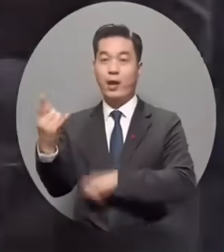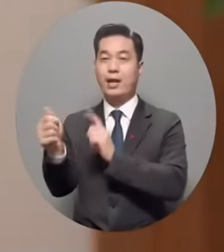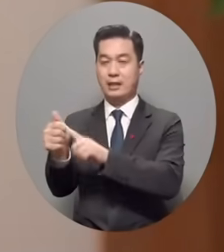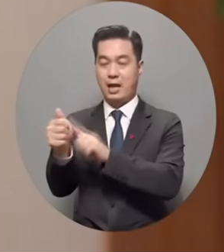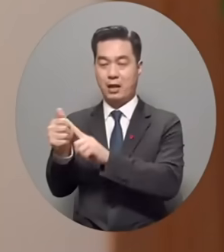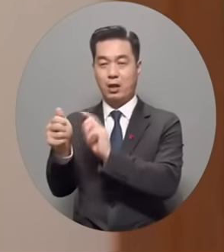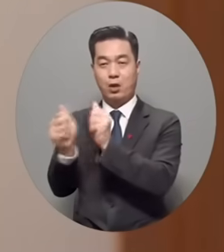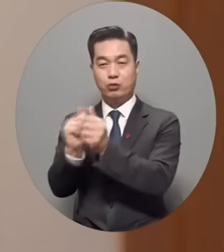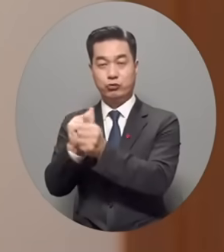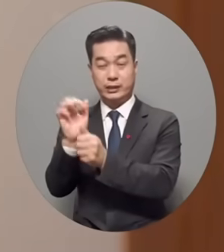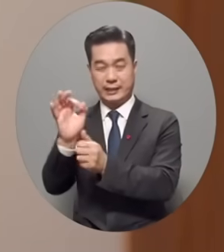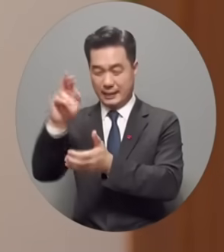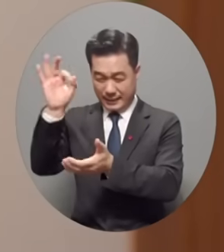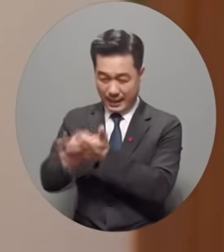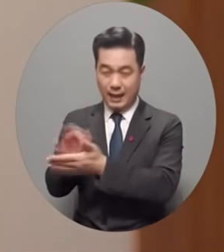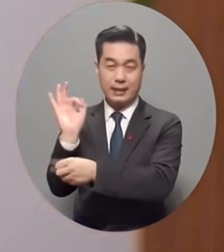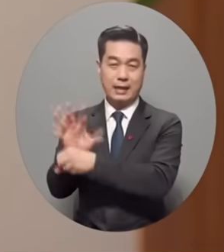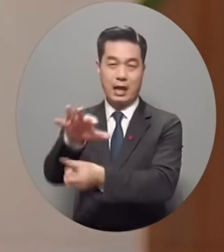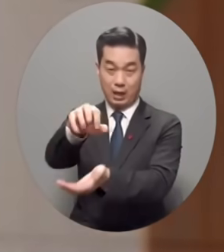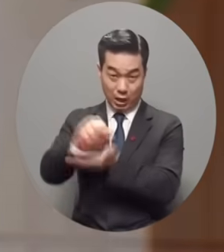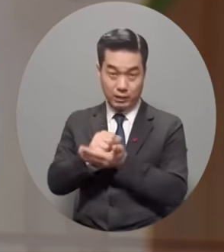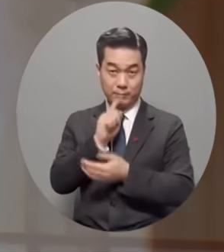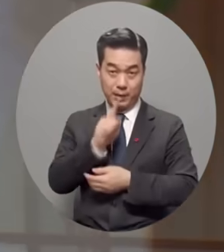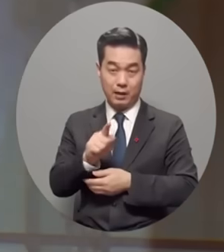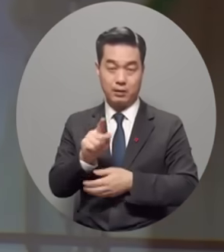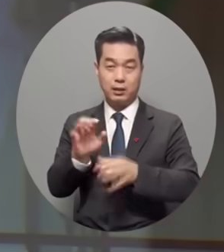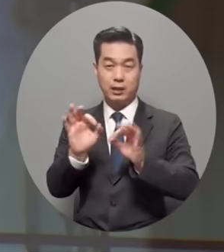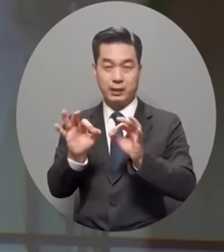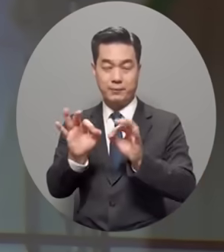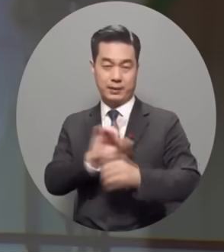내용입니다. 당시 김건희 이름은 익명